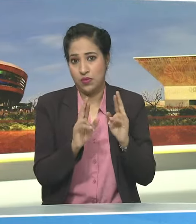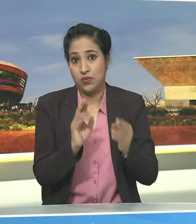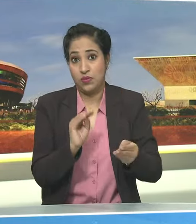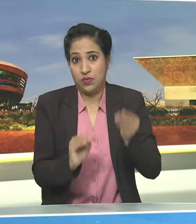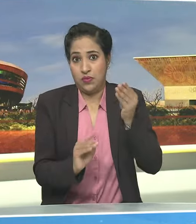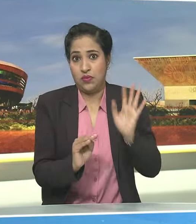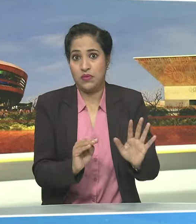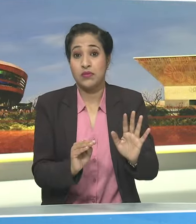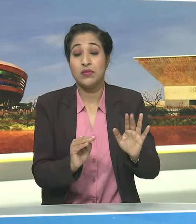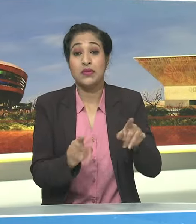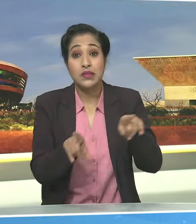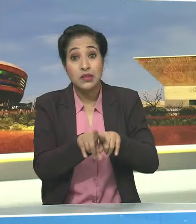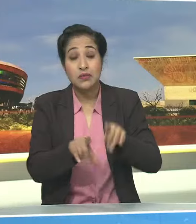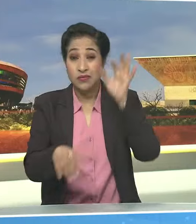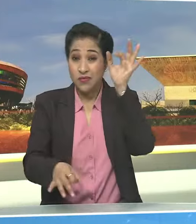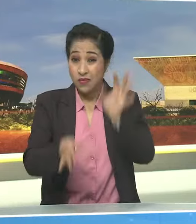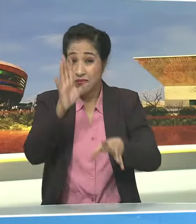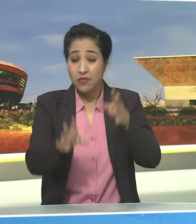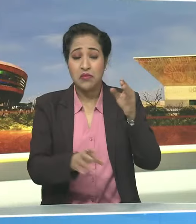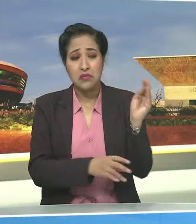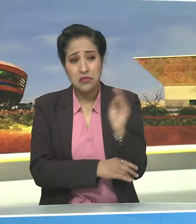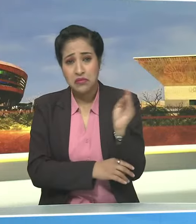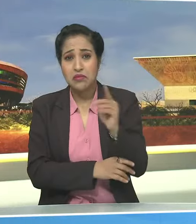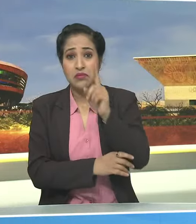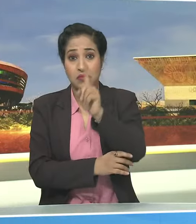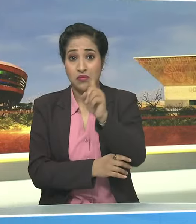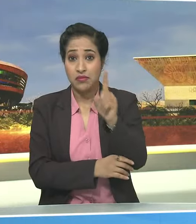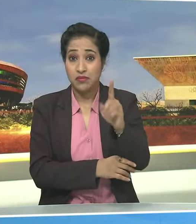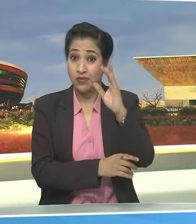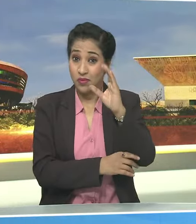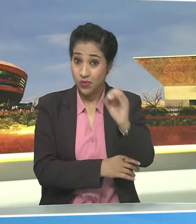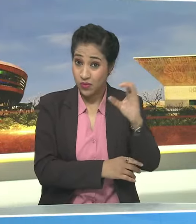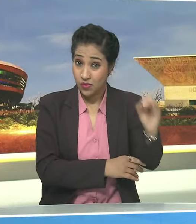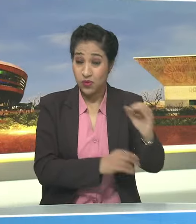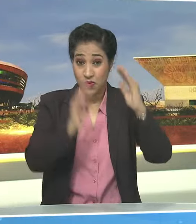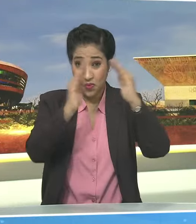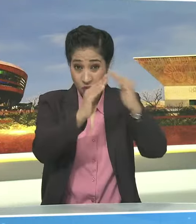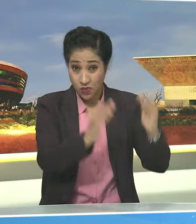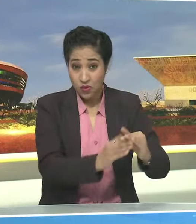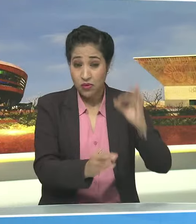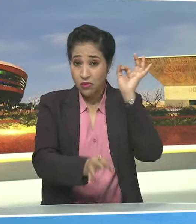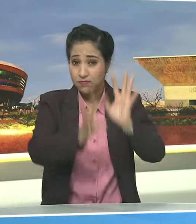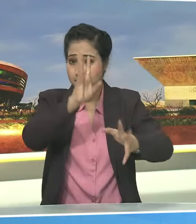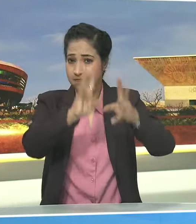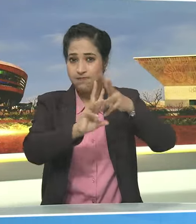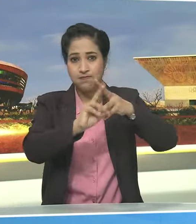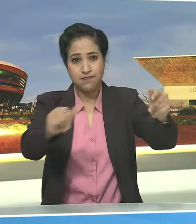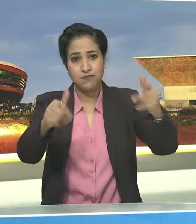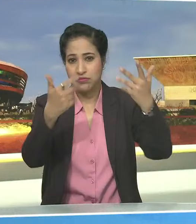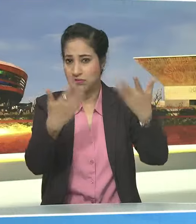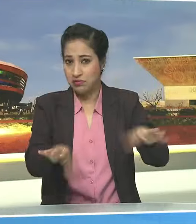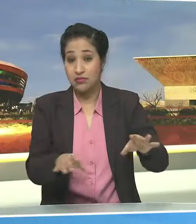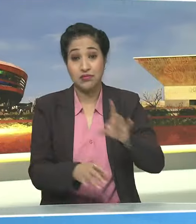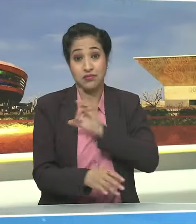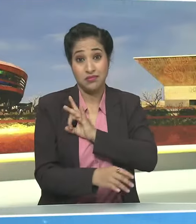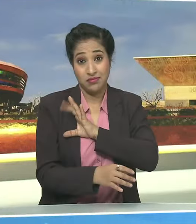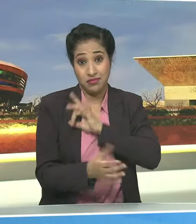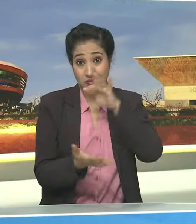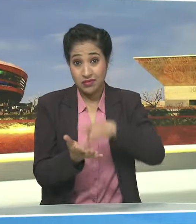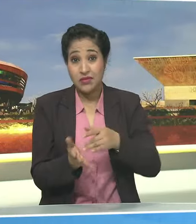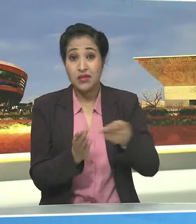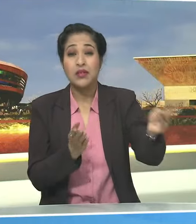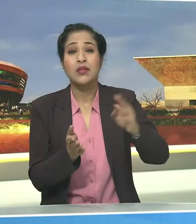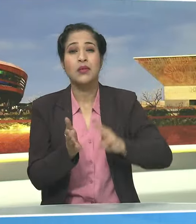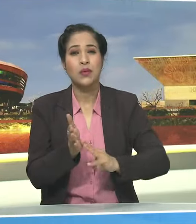है वहीं आग से लगभग 1100 से अधिक घर जलकर नष्ट हो गए चिली के मध्य और